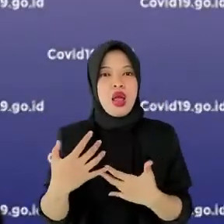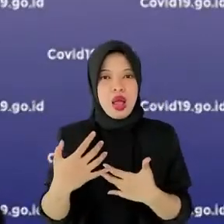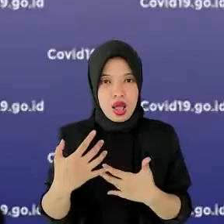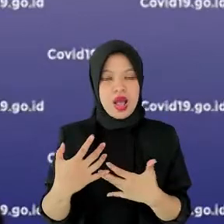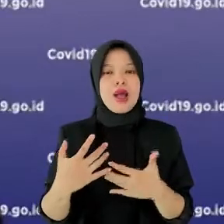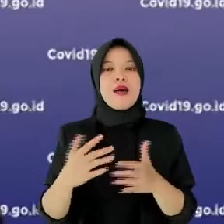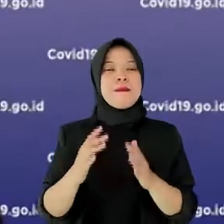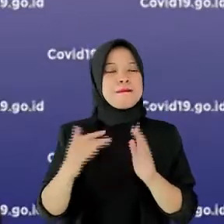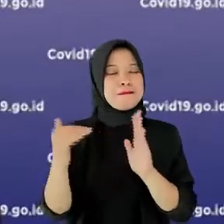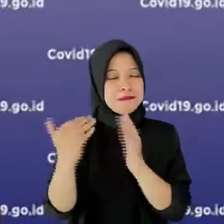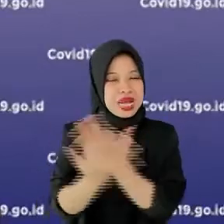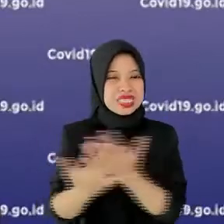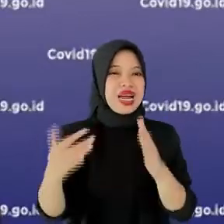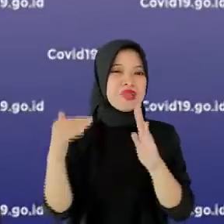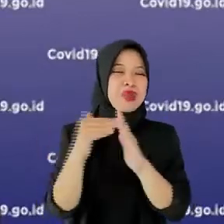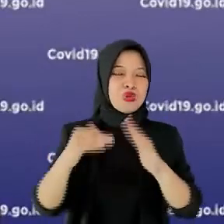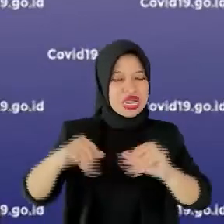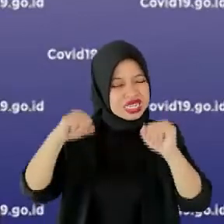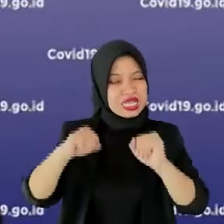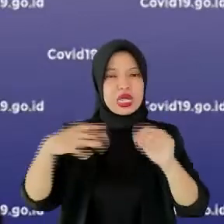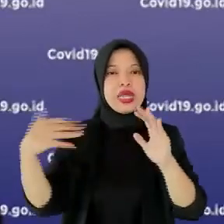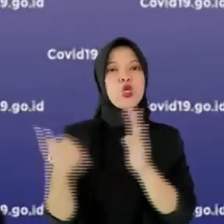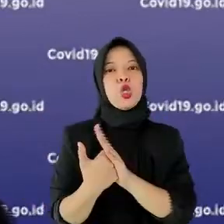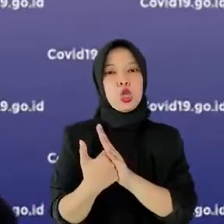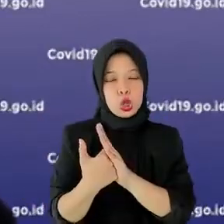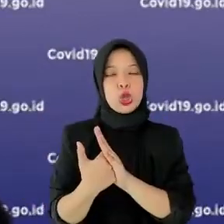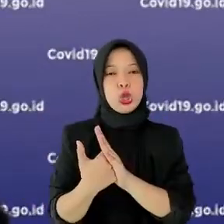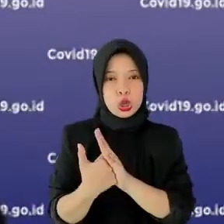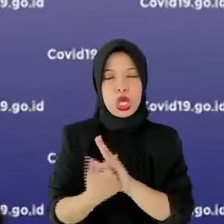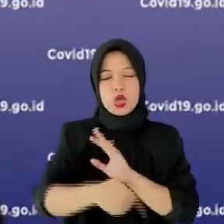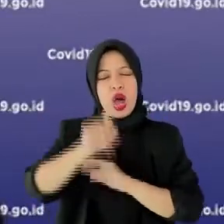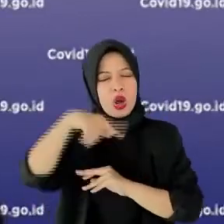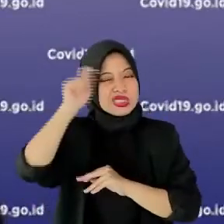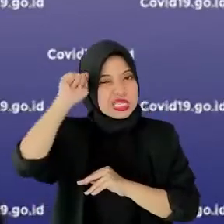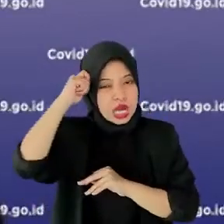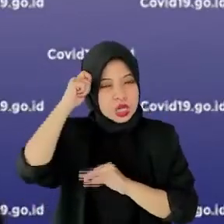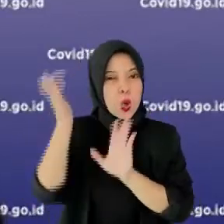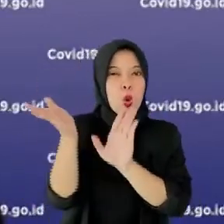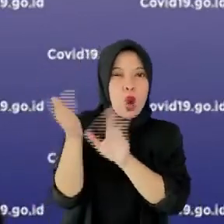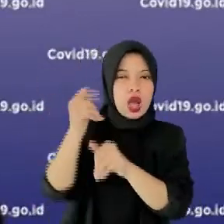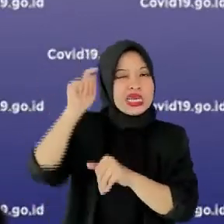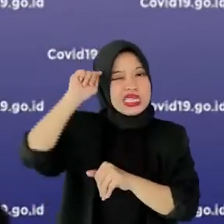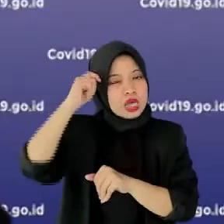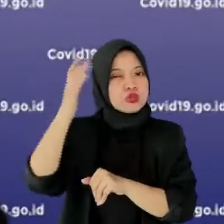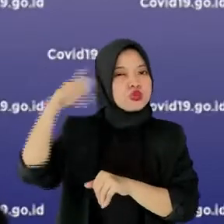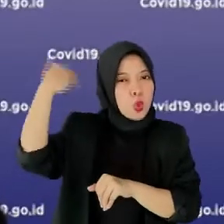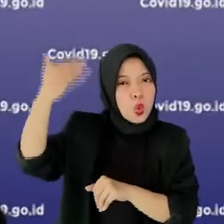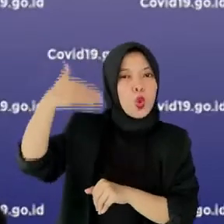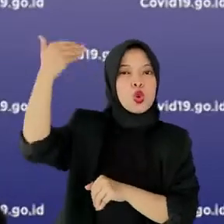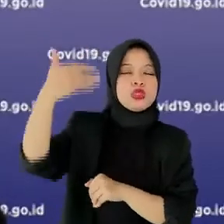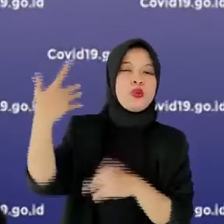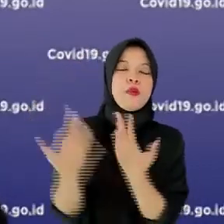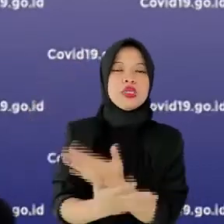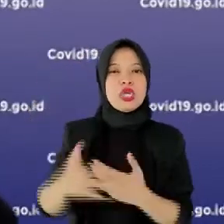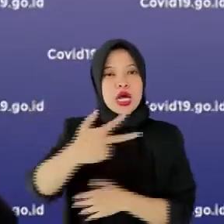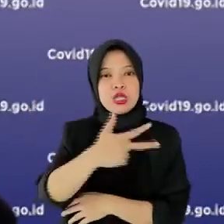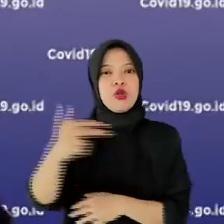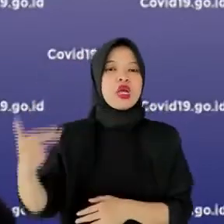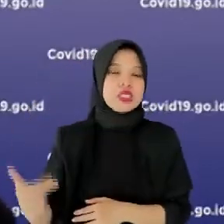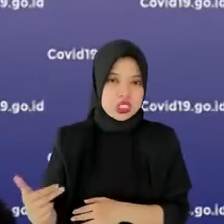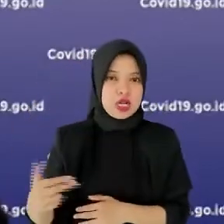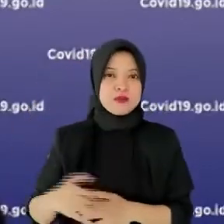bagaimana kedisiplinan kita menerapkan protokol kesehatan. Nah, ini juga harus kita ingatkan kembali untuk seluruh masyarakat